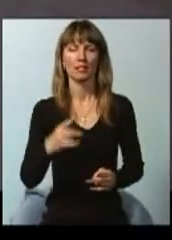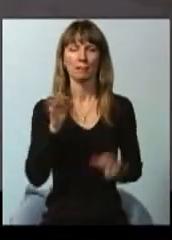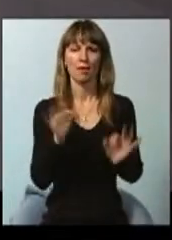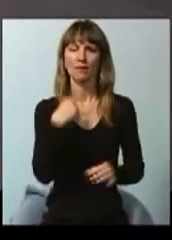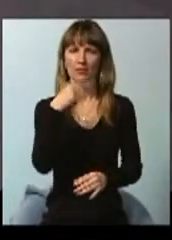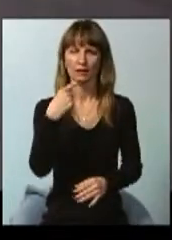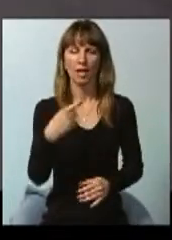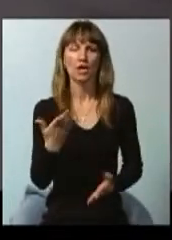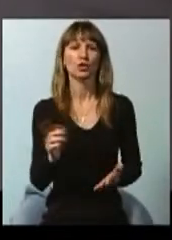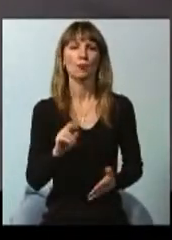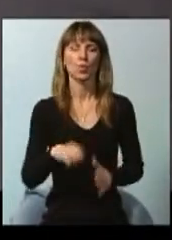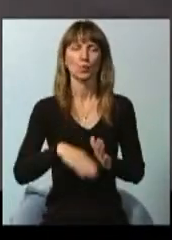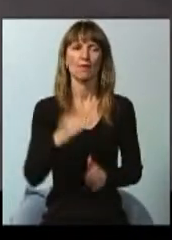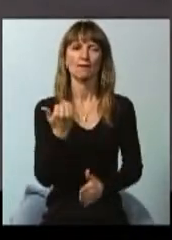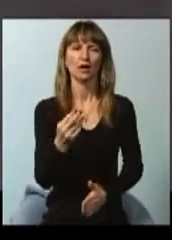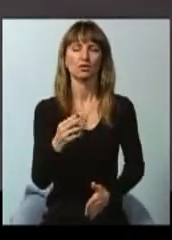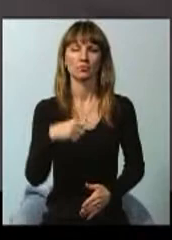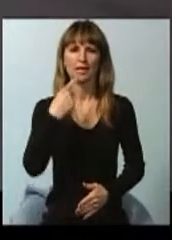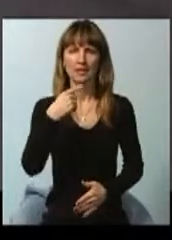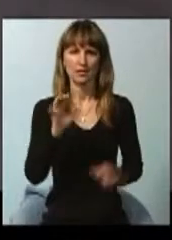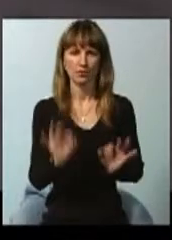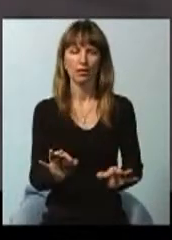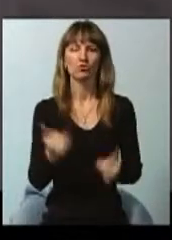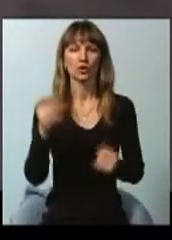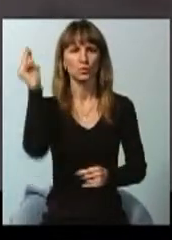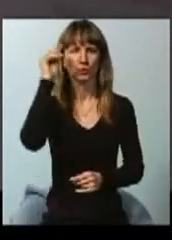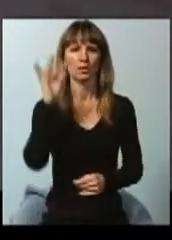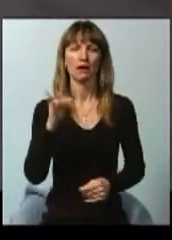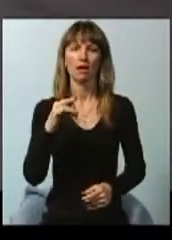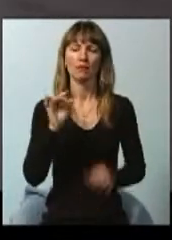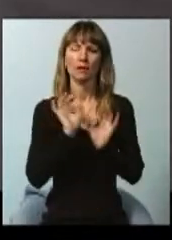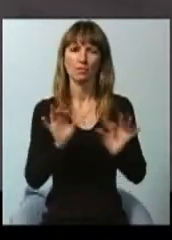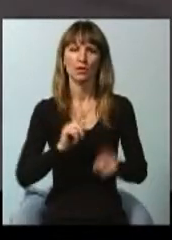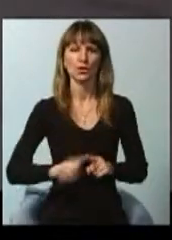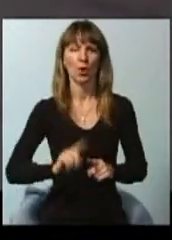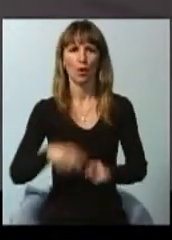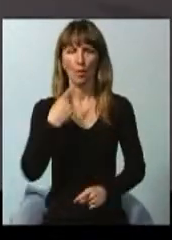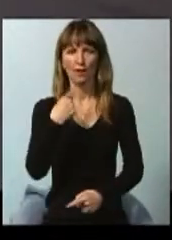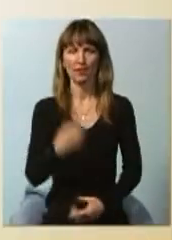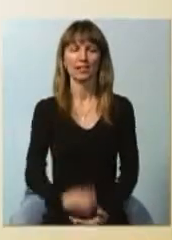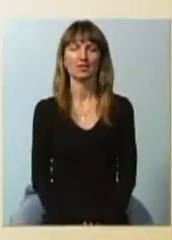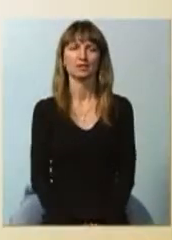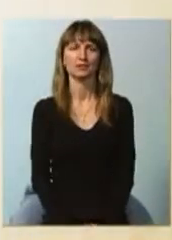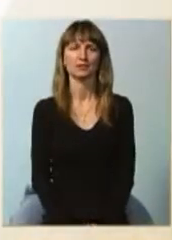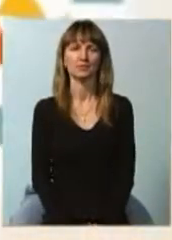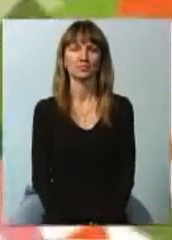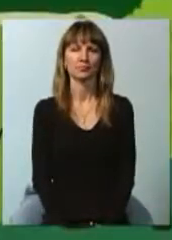А щоб вдосконалити вашу дикцію, вже зараз вивчайте і розповідайте скоромовки.